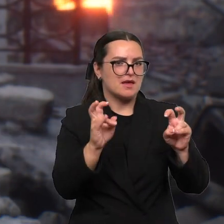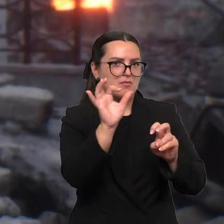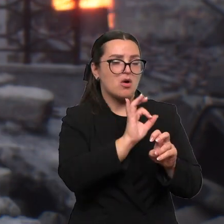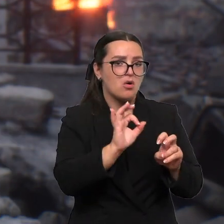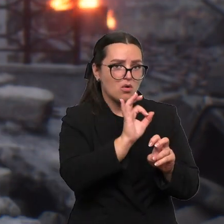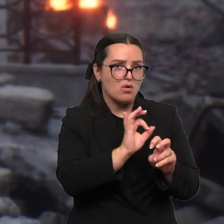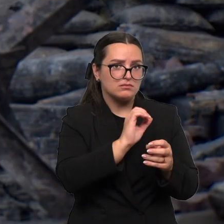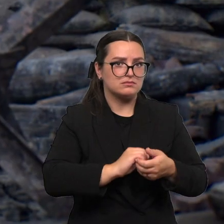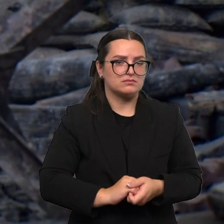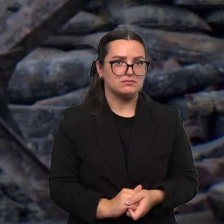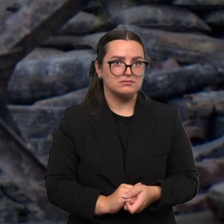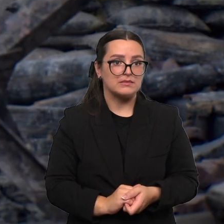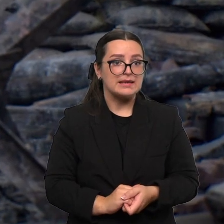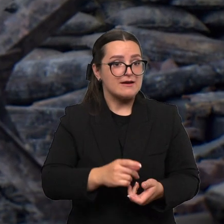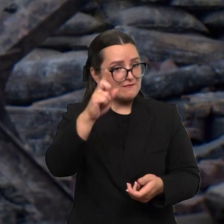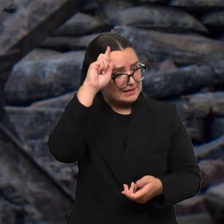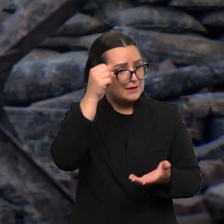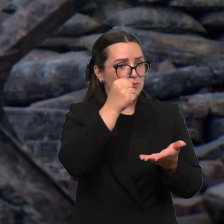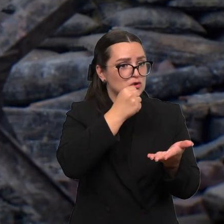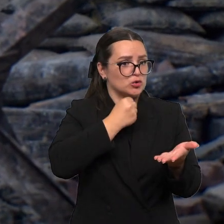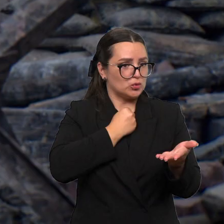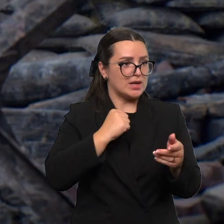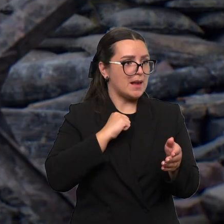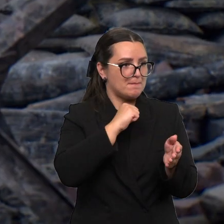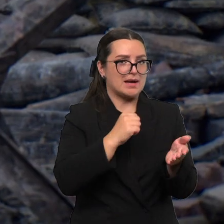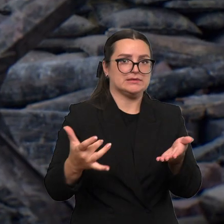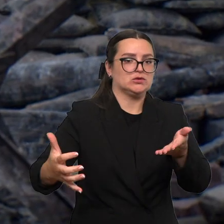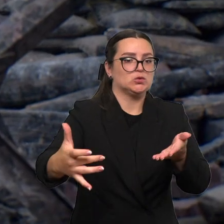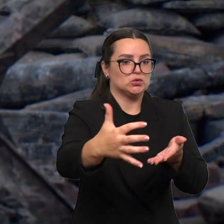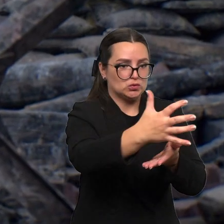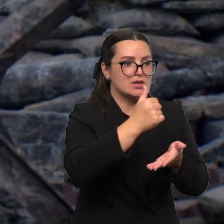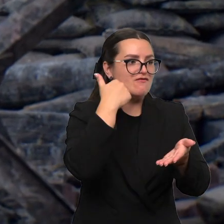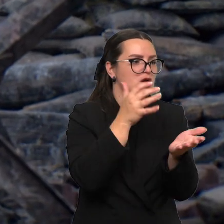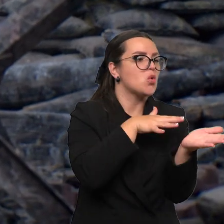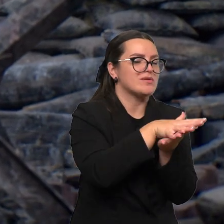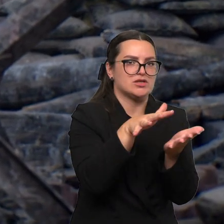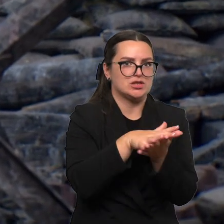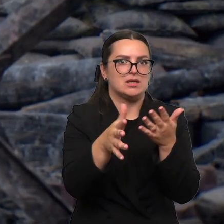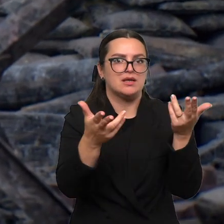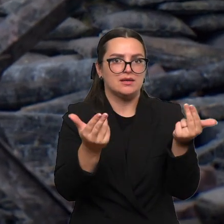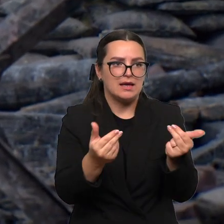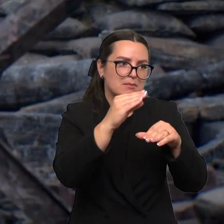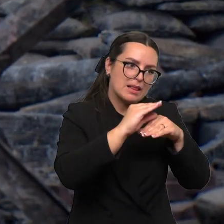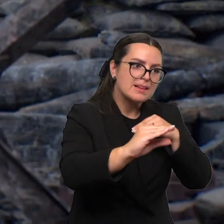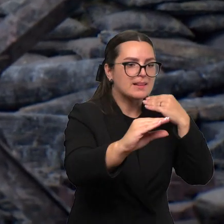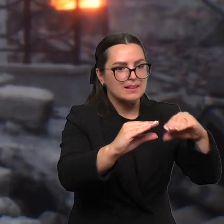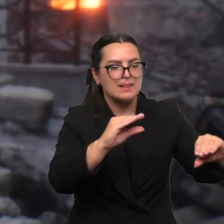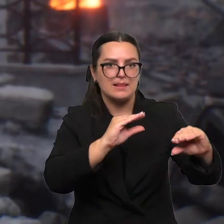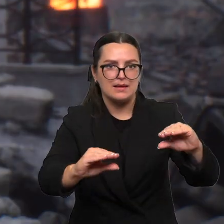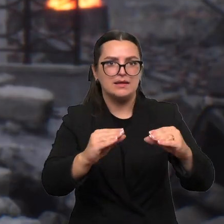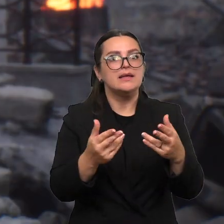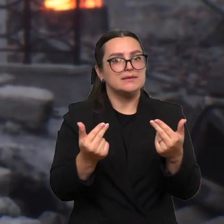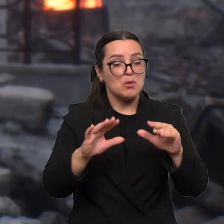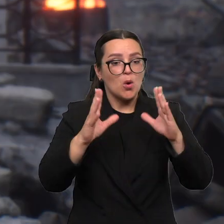tie piniginiai ištekliai, kuriais jį disponuoja, surenka ir išleidžia įvairiam dalykam, irgi